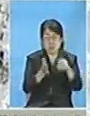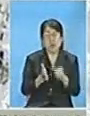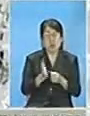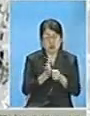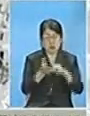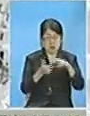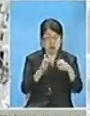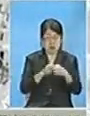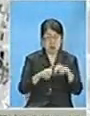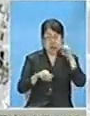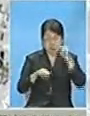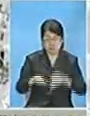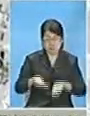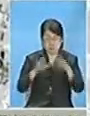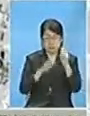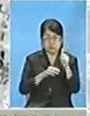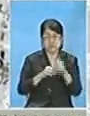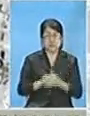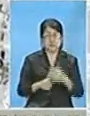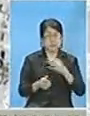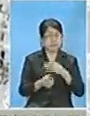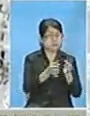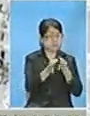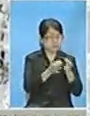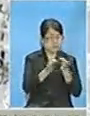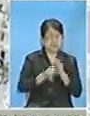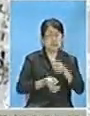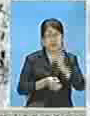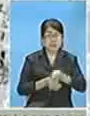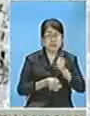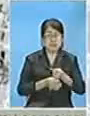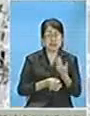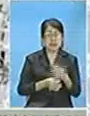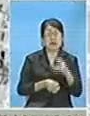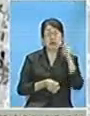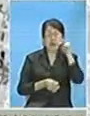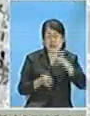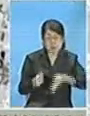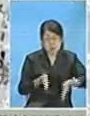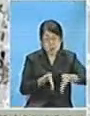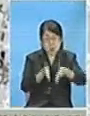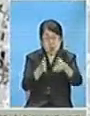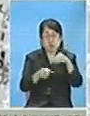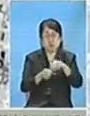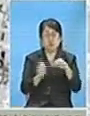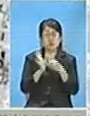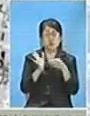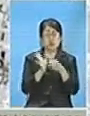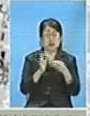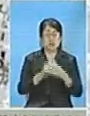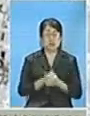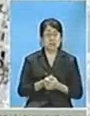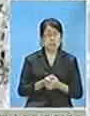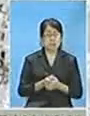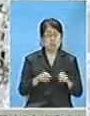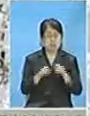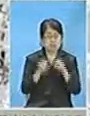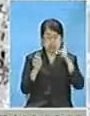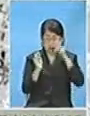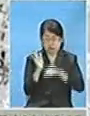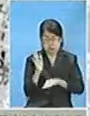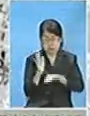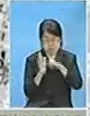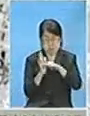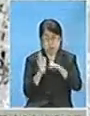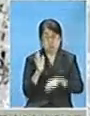น้ำท่วมเพราะฉะนั้นผมถึงกราบเรียนว่าโดยสภาพปกติน้ำในลำคลองในกรุงเทพมหานครนั้นจะมีลักษณะที่สูงกว่าพื้นที่